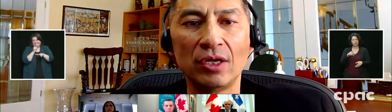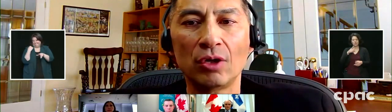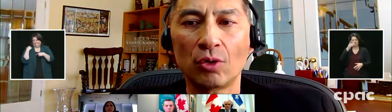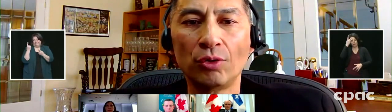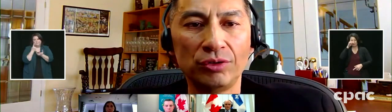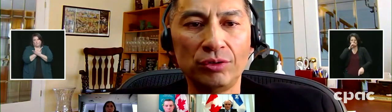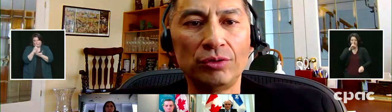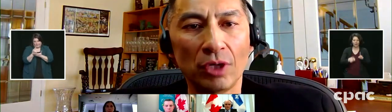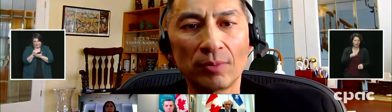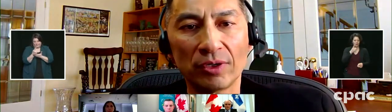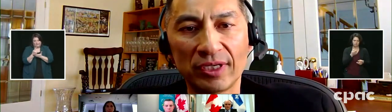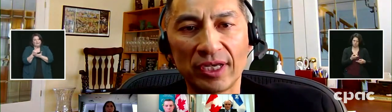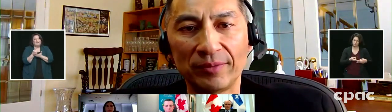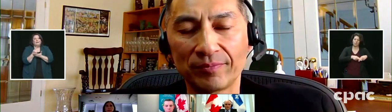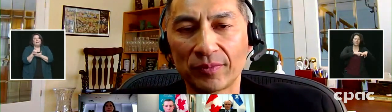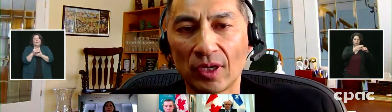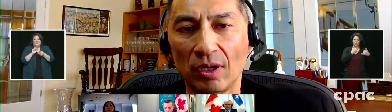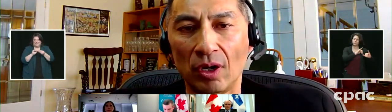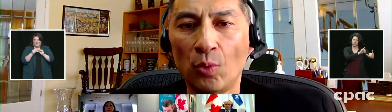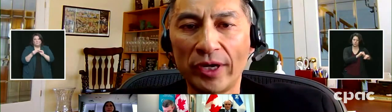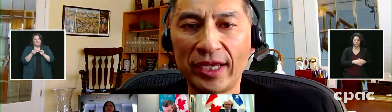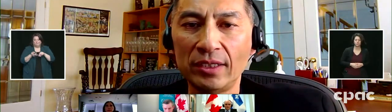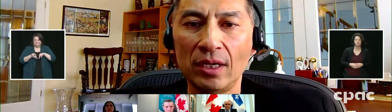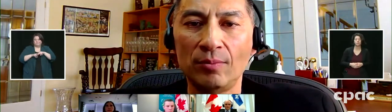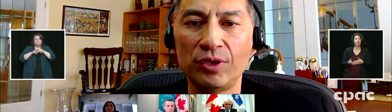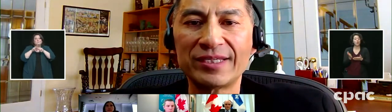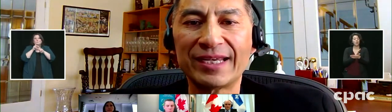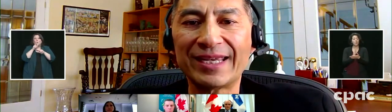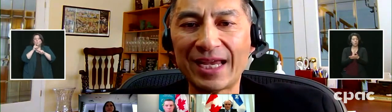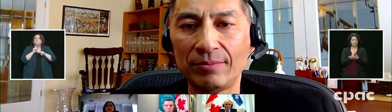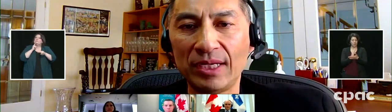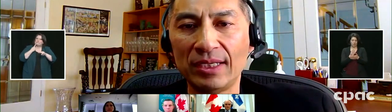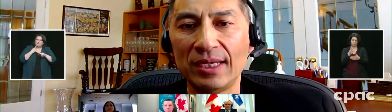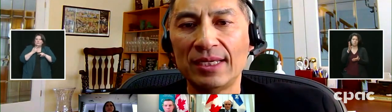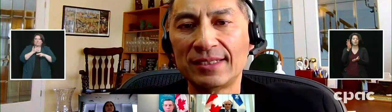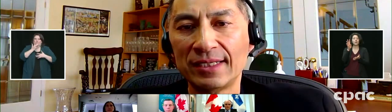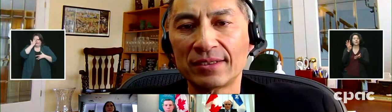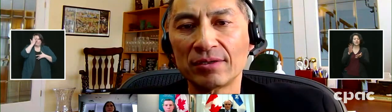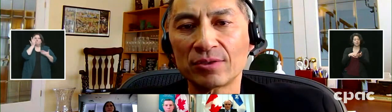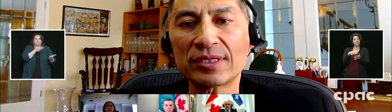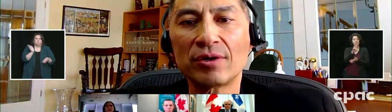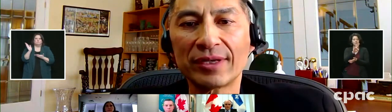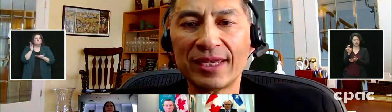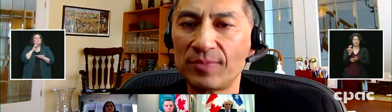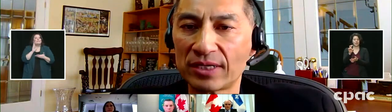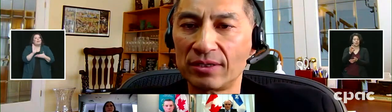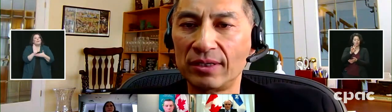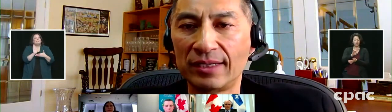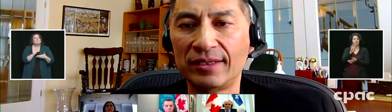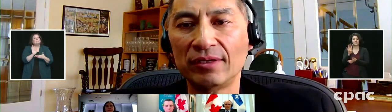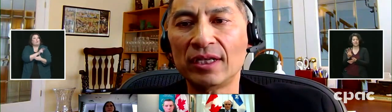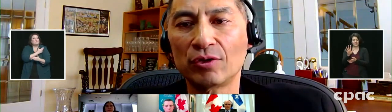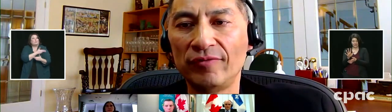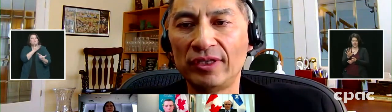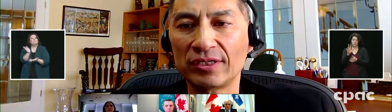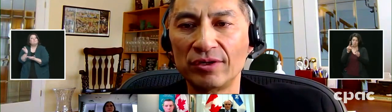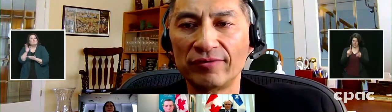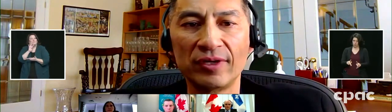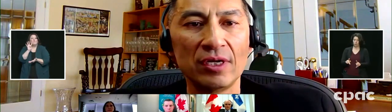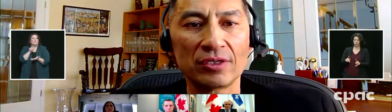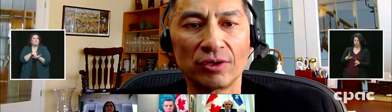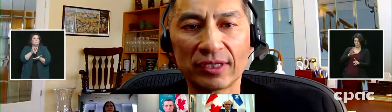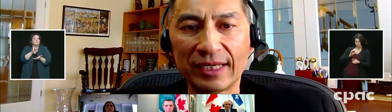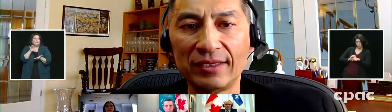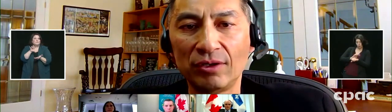malades continue d'augmenter. En moyenne, plus de 4 775 personnes atteintes de la